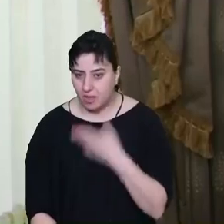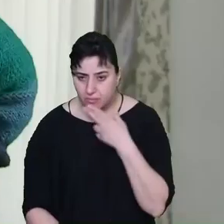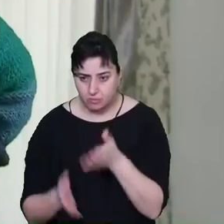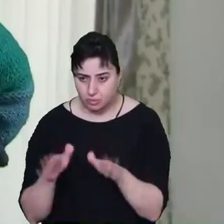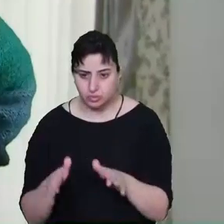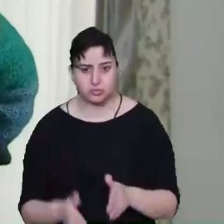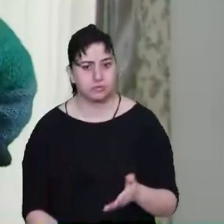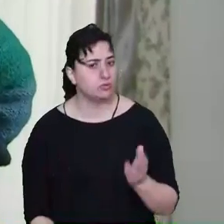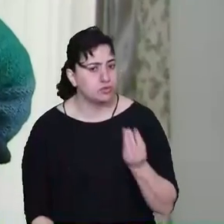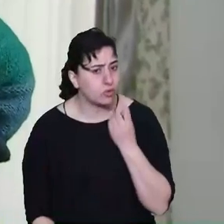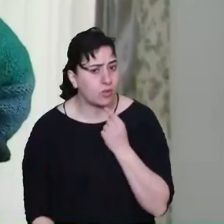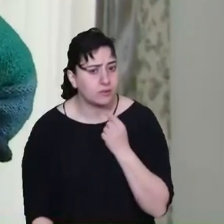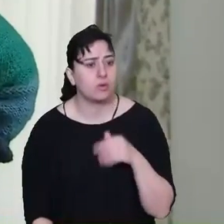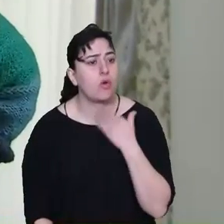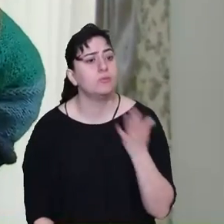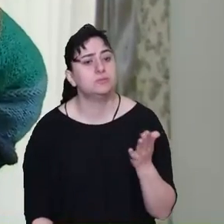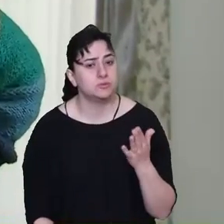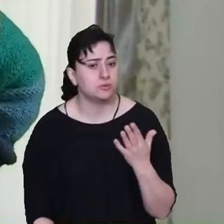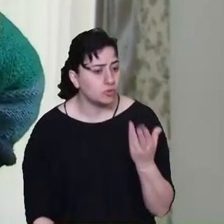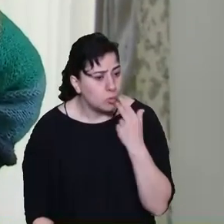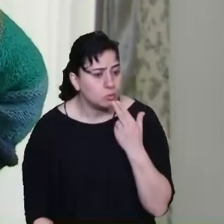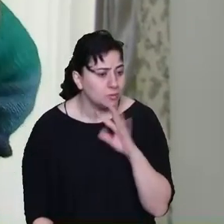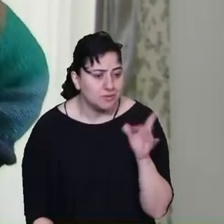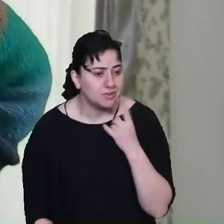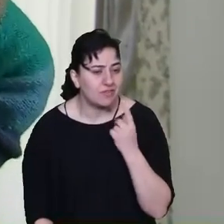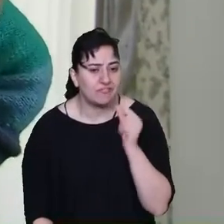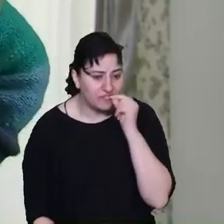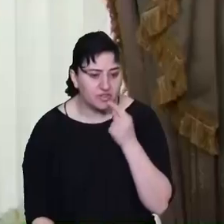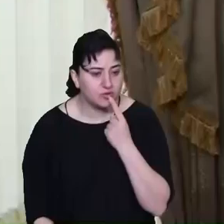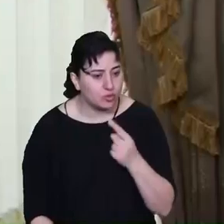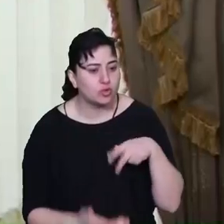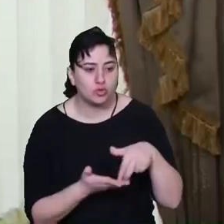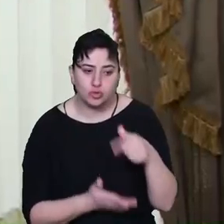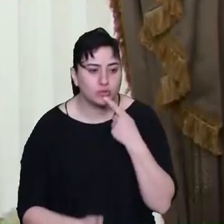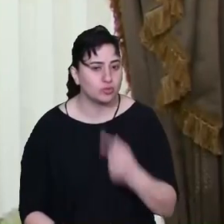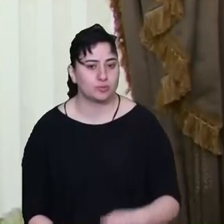o kuş. E tamam, çok tatlı. Konuşuyor işte. Fıstık diyor, yürü diyor.